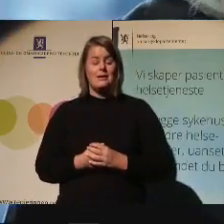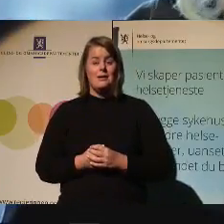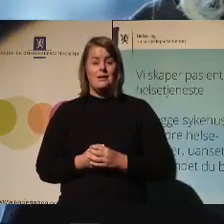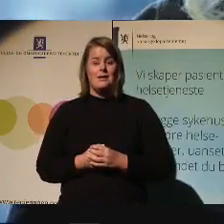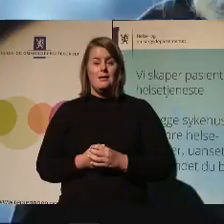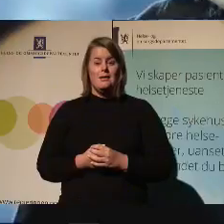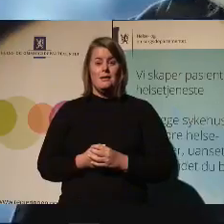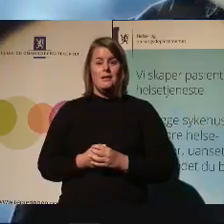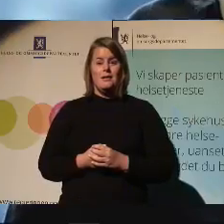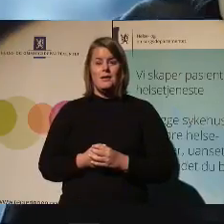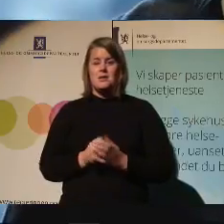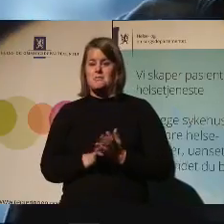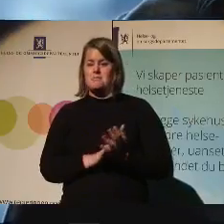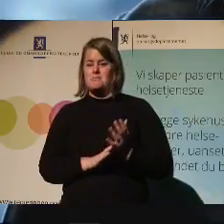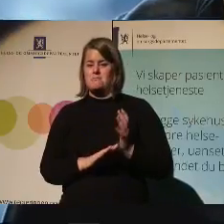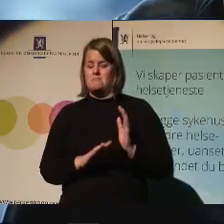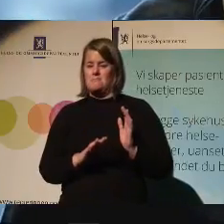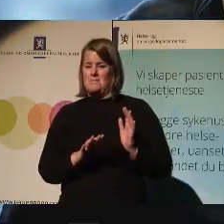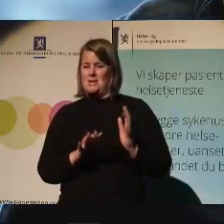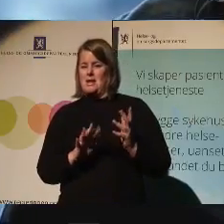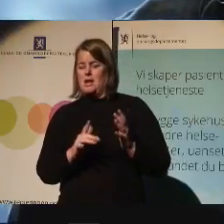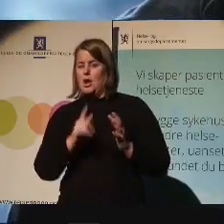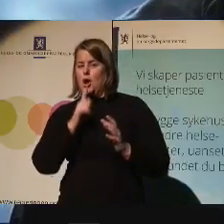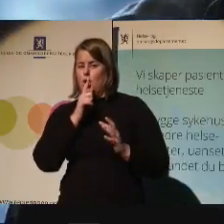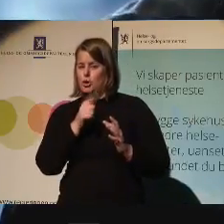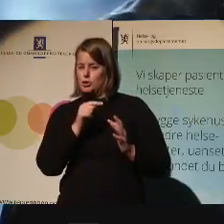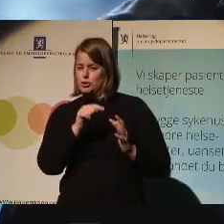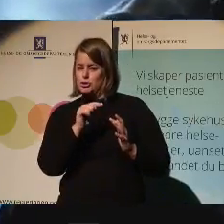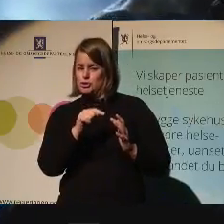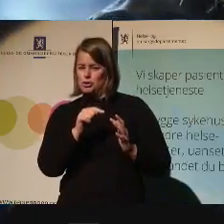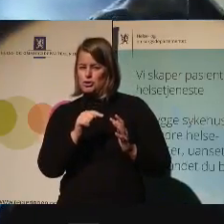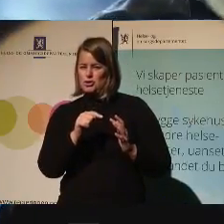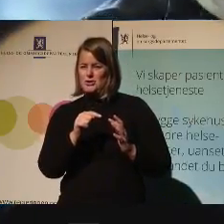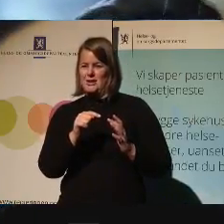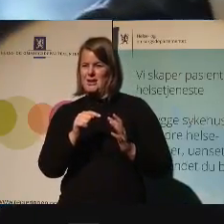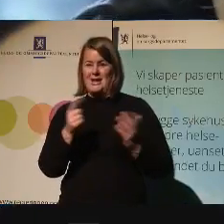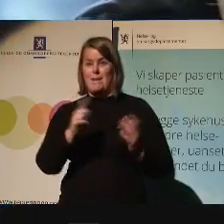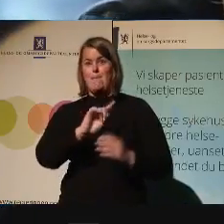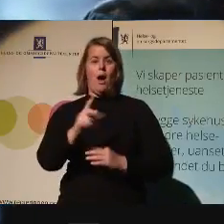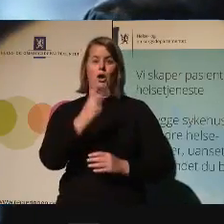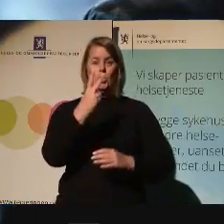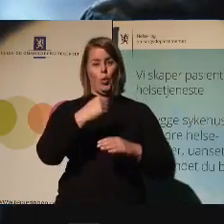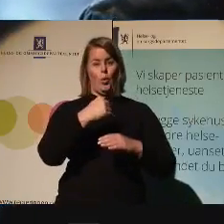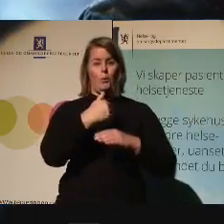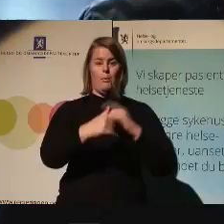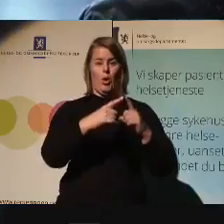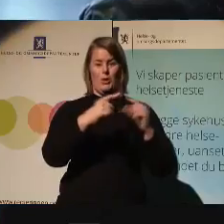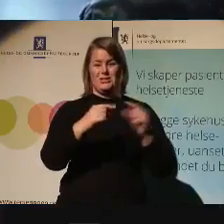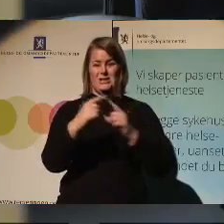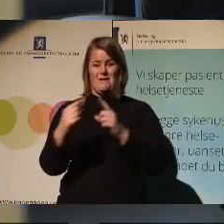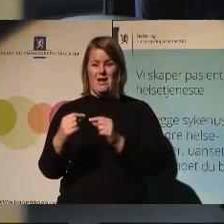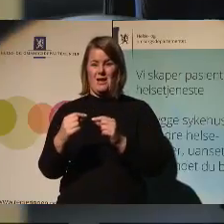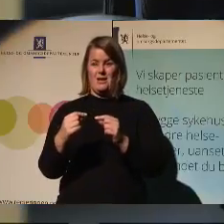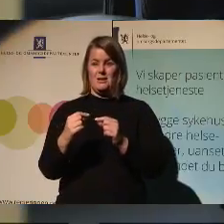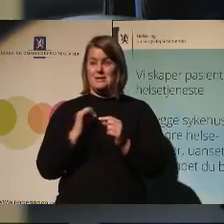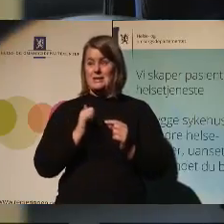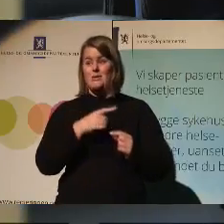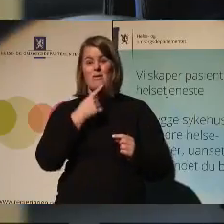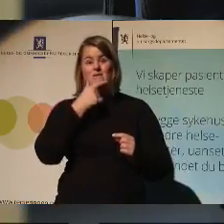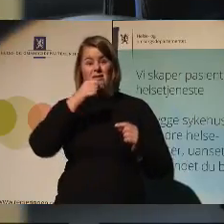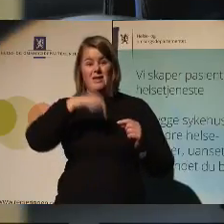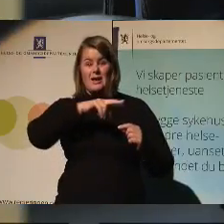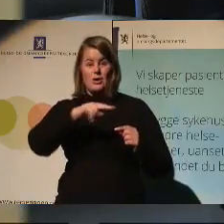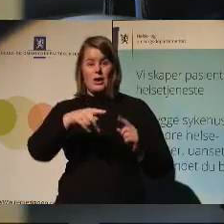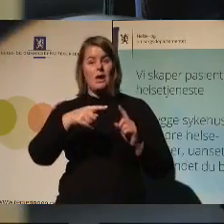viktig å tenke på at lunsjen trenger ikke å bestå av 2 brødskiver og pålegg, som vi er mye vant til her i landet. Man kan også